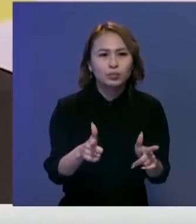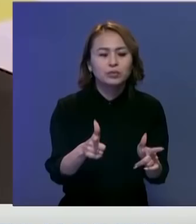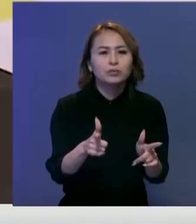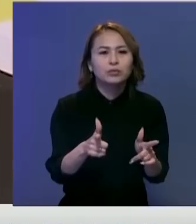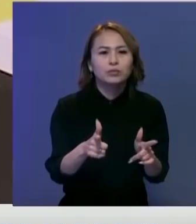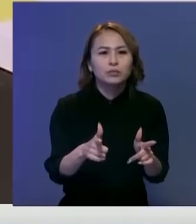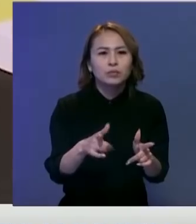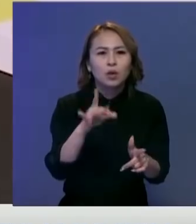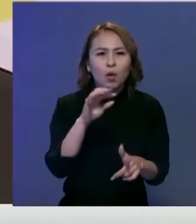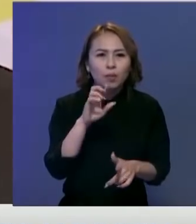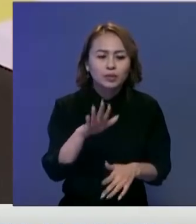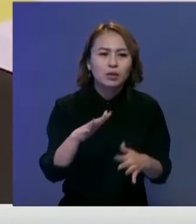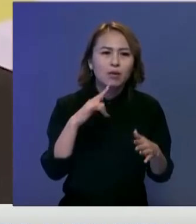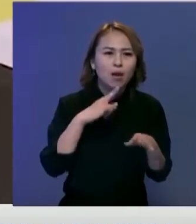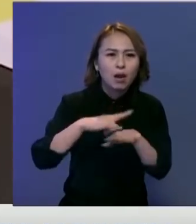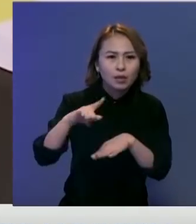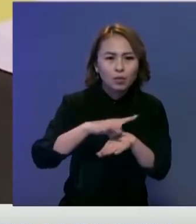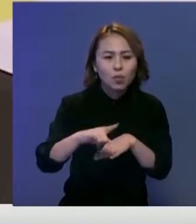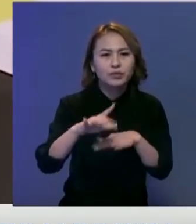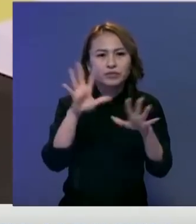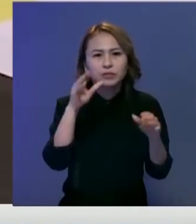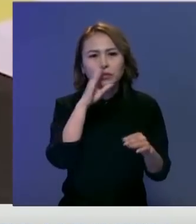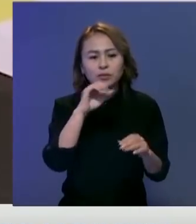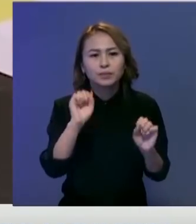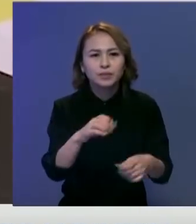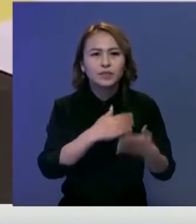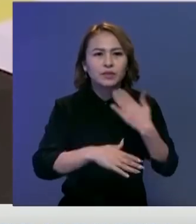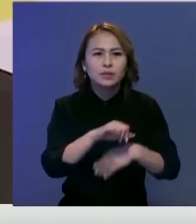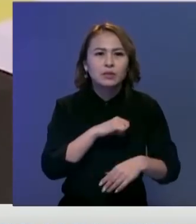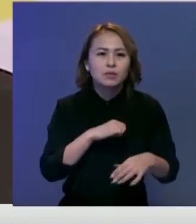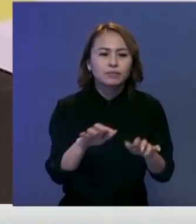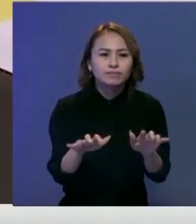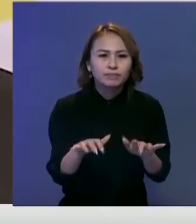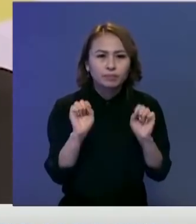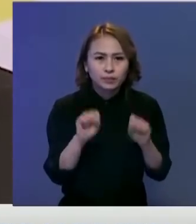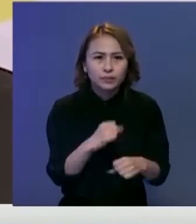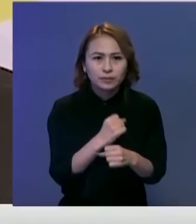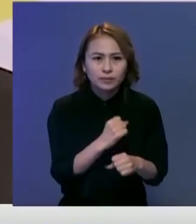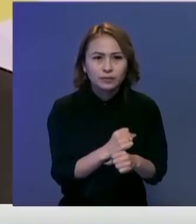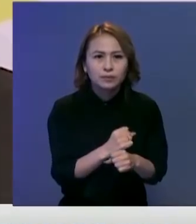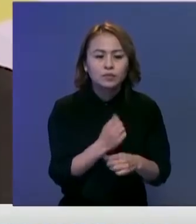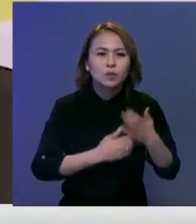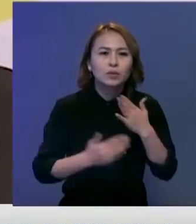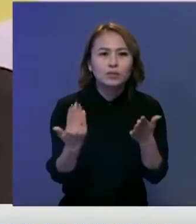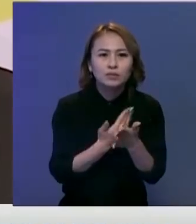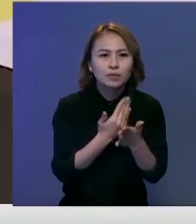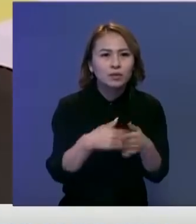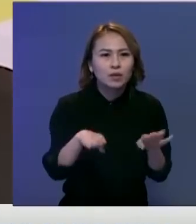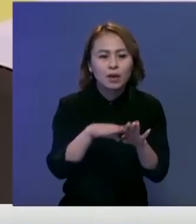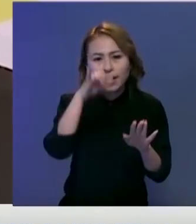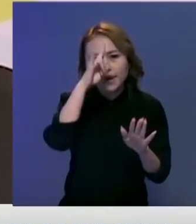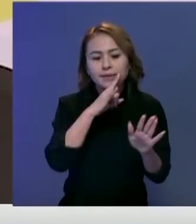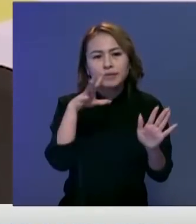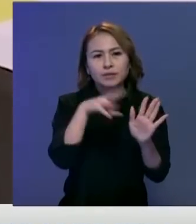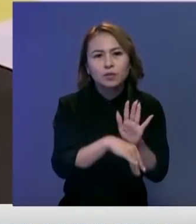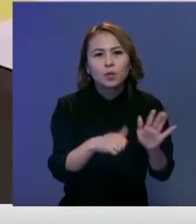айрып орт, сондағы роботтерді мүмкіндігі шектеуі азыматтар жүргізді. Көптің ұсында жанғы нелер бар, жаналықтар бар, ұсын қазақтыңа кіргіз бірек,